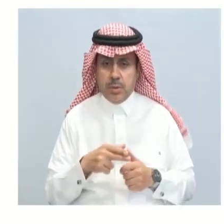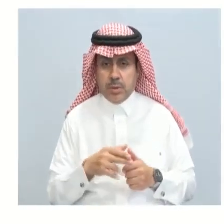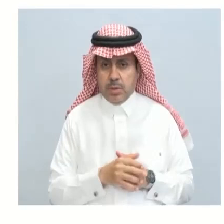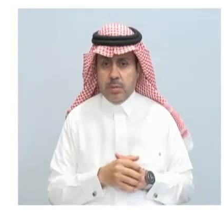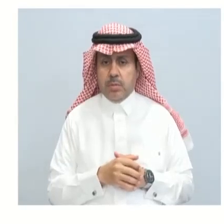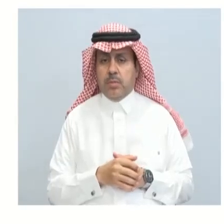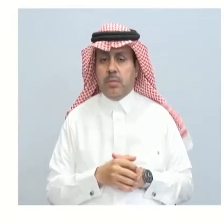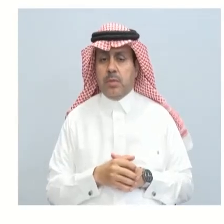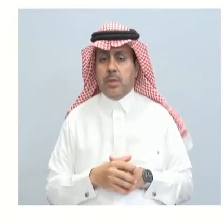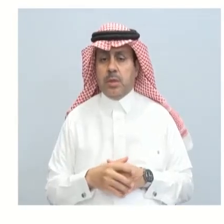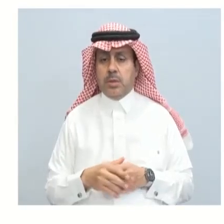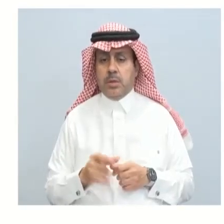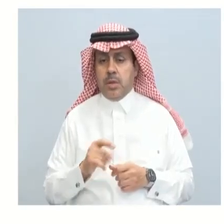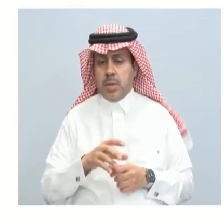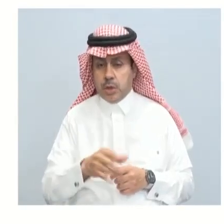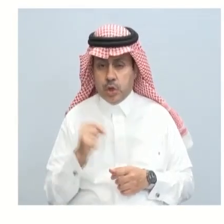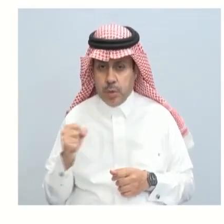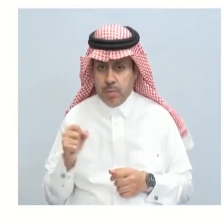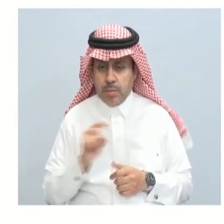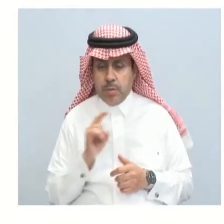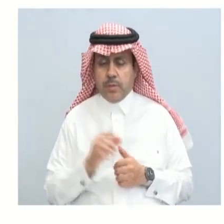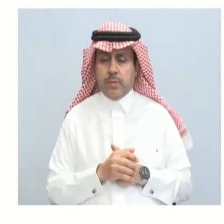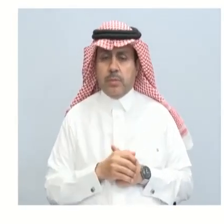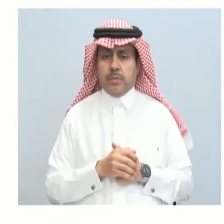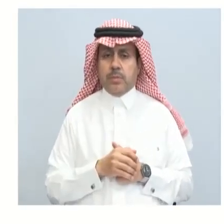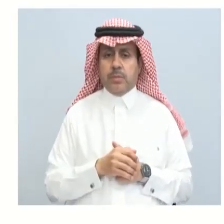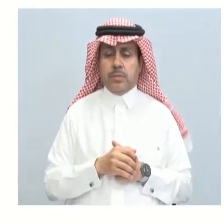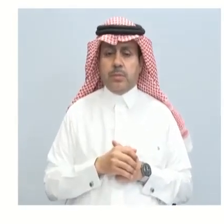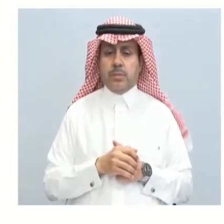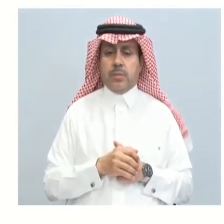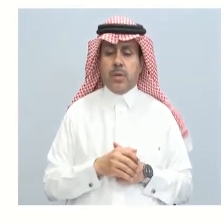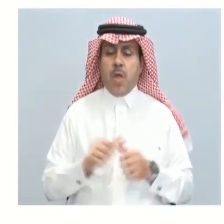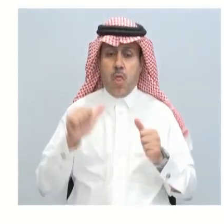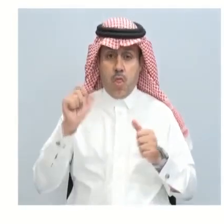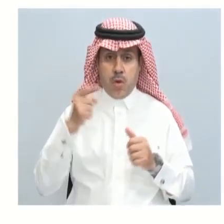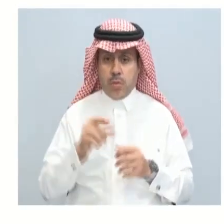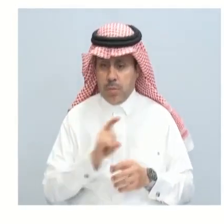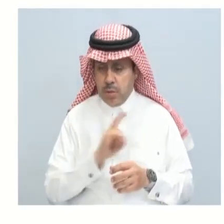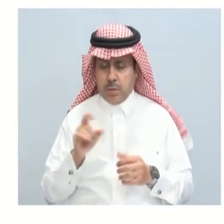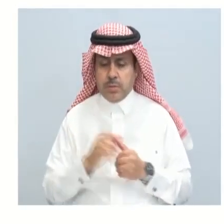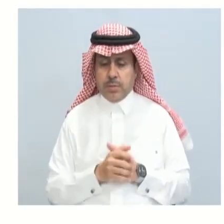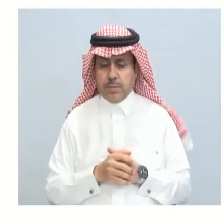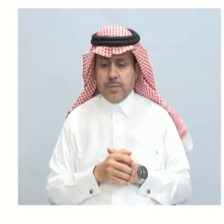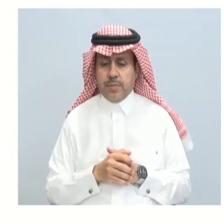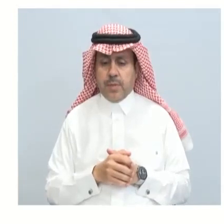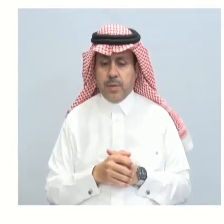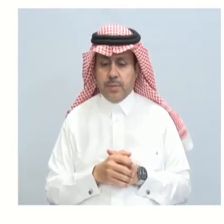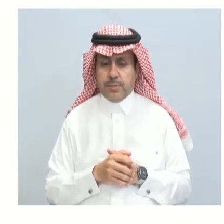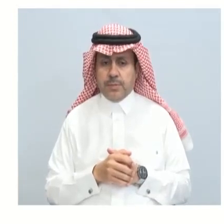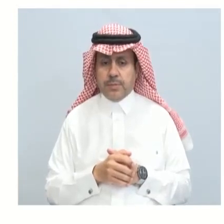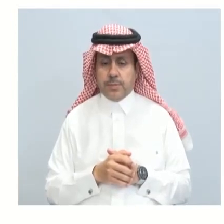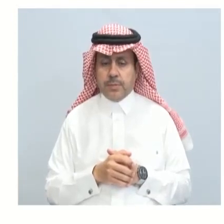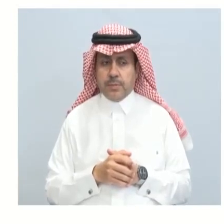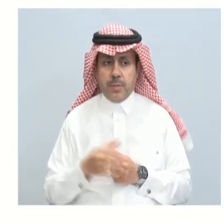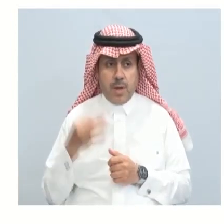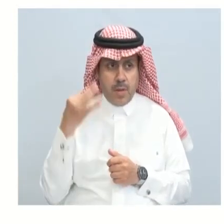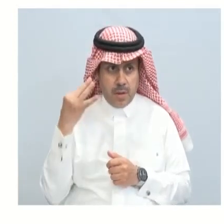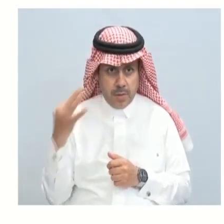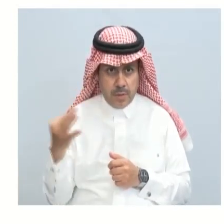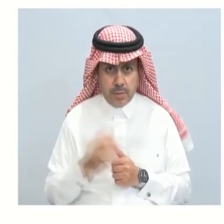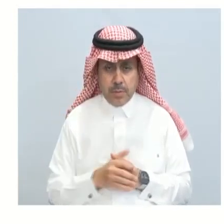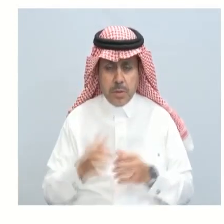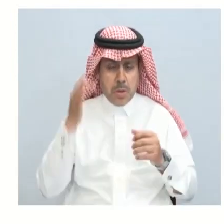بالاعقاب او التعقيم ما لم تدعو الى ذلك الضروره بمعاييرها الشرعيه ثالثا